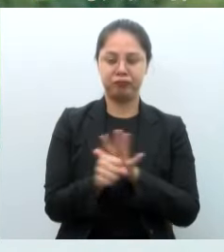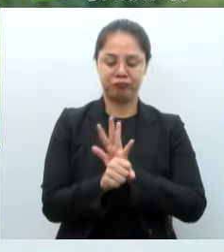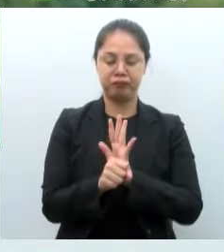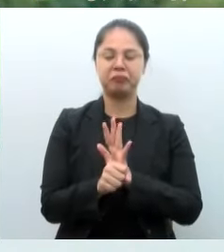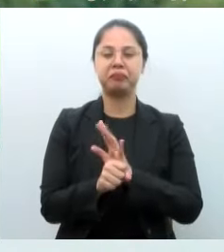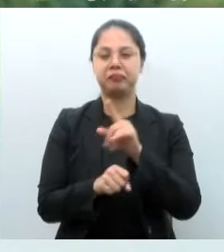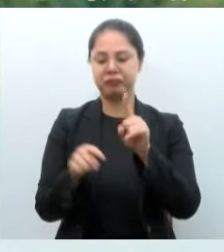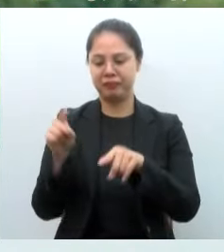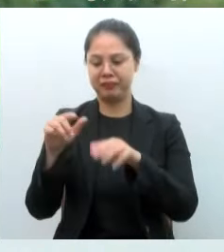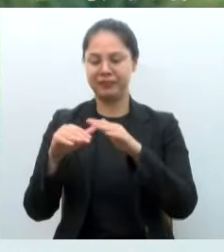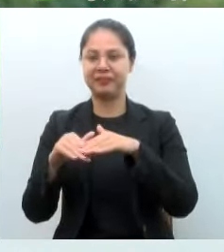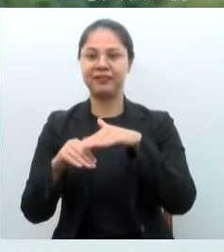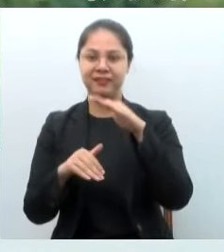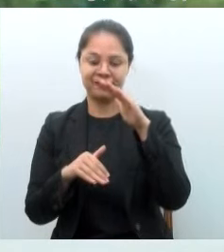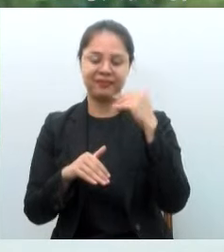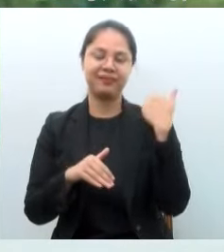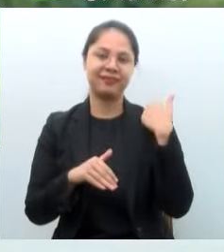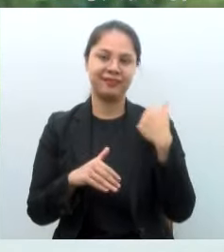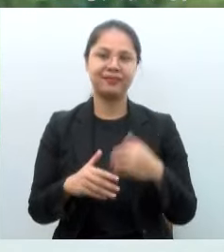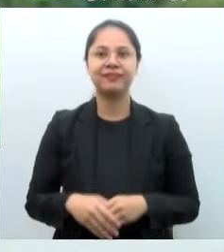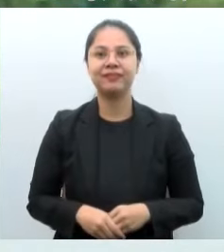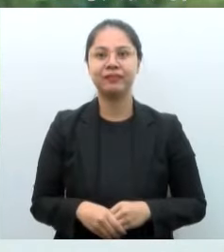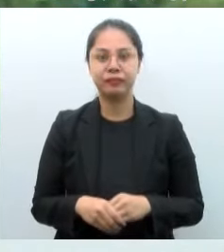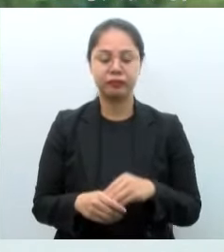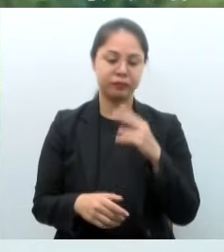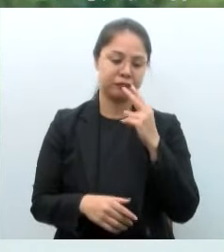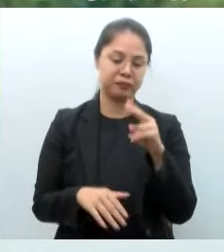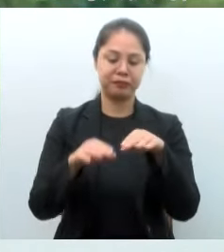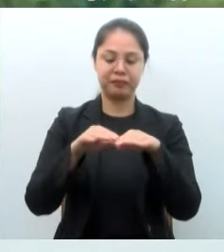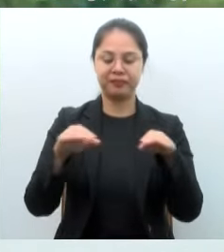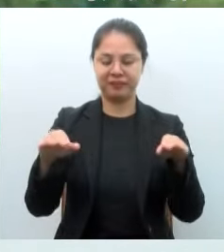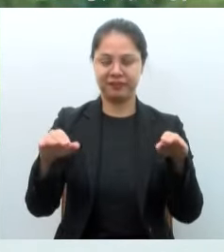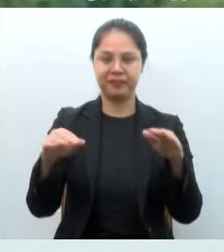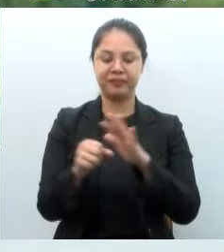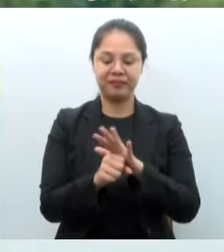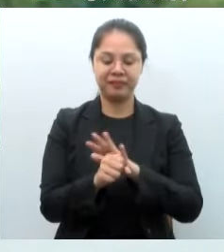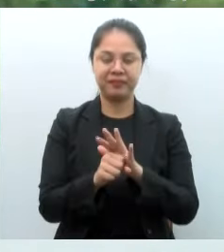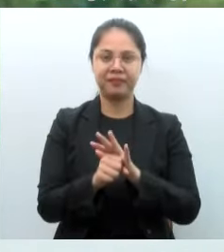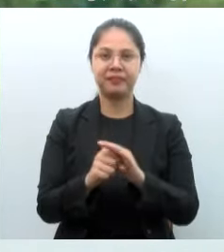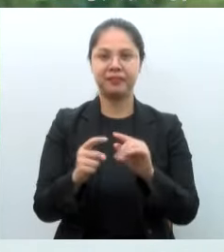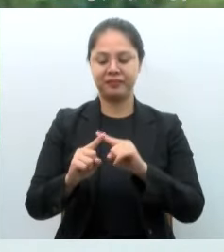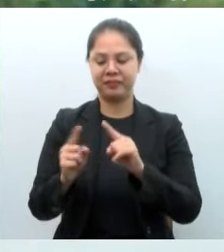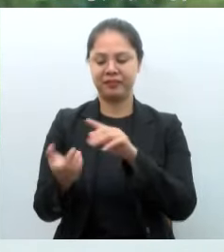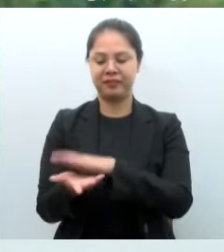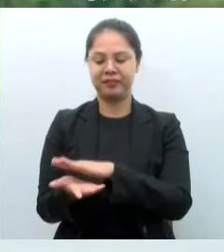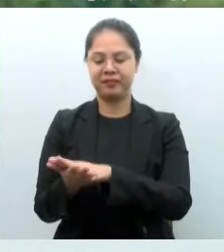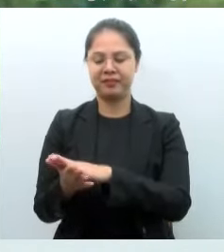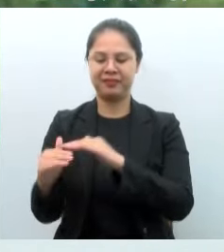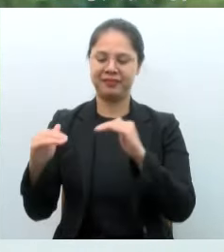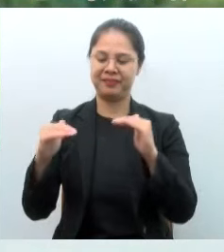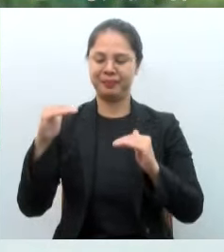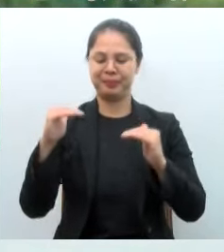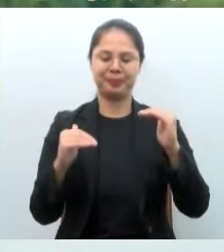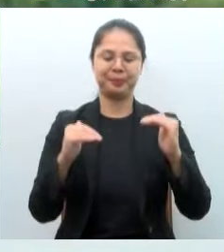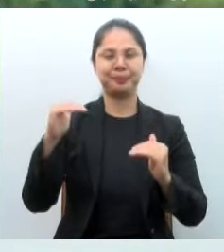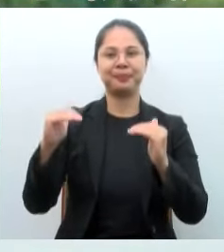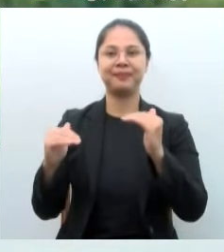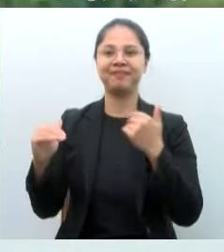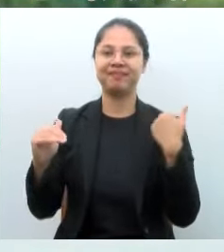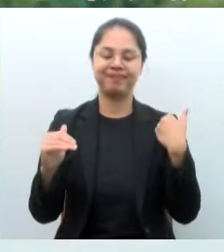ตพื้นที่หนึ่งนะครับในภาพรวมนั้นท่านอาจจะพอดีเกณฑ์นะครับแต่ก็จะมีโรงเรียนหนึ่งเกินอีกโรงเรียนหนึ่งขาดนะครับเพ